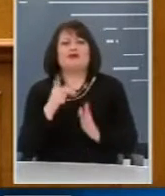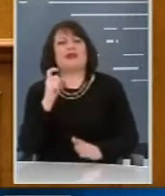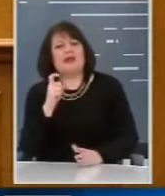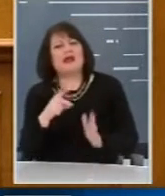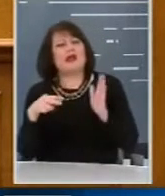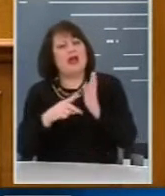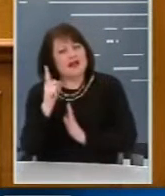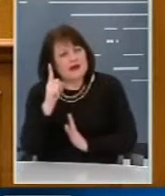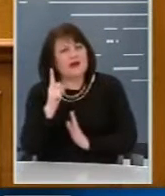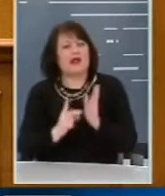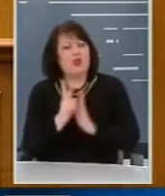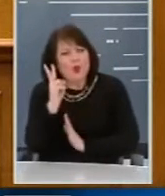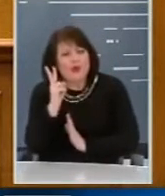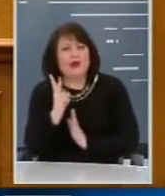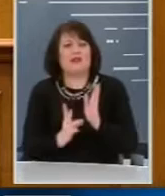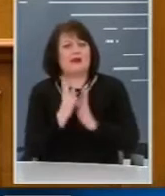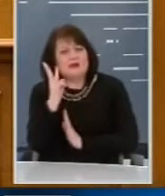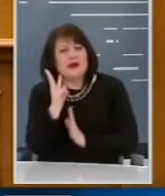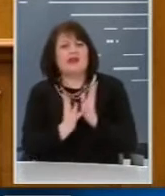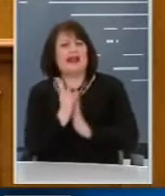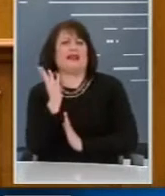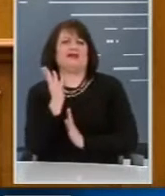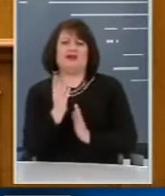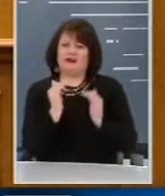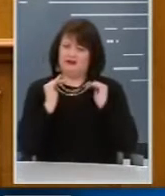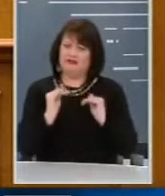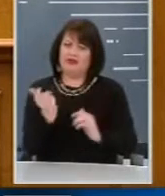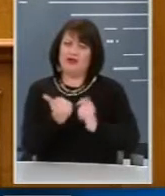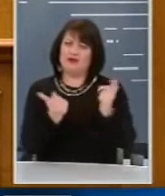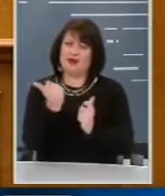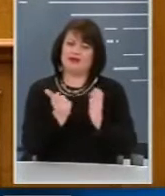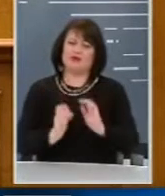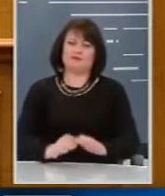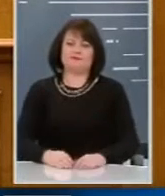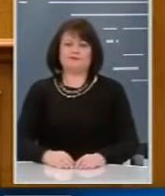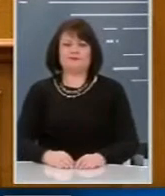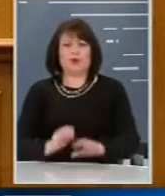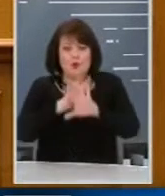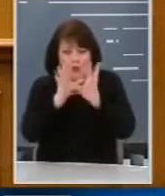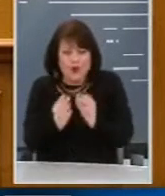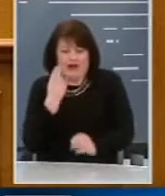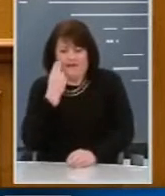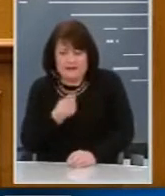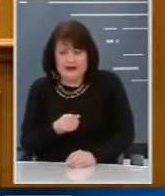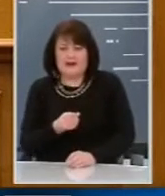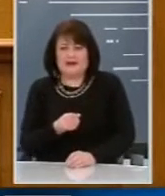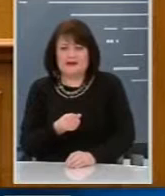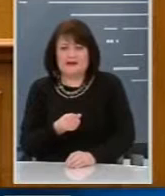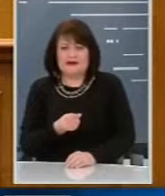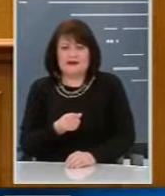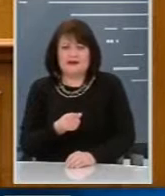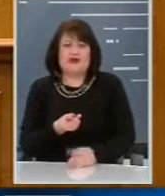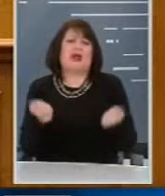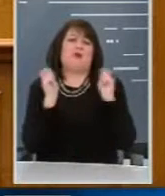το 11, το 12, το 13 και το 14. Όταν όλα έδειχναν το ανέφικτο